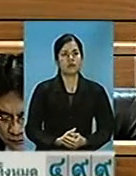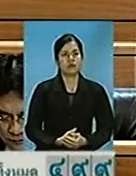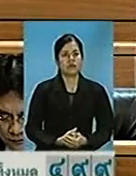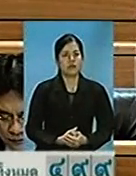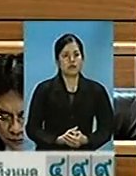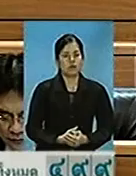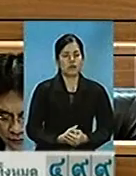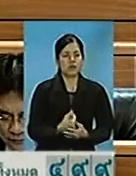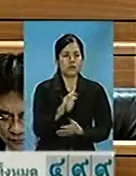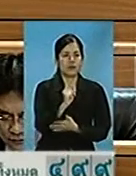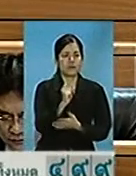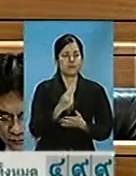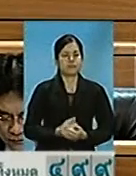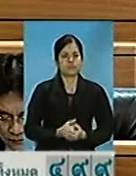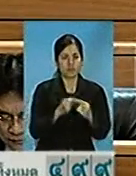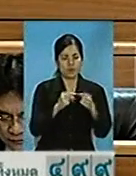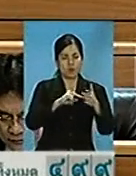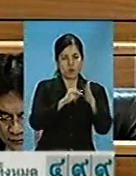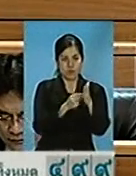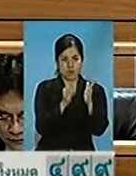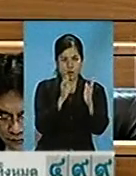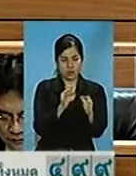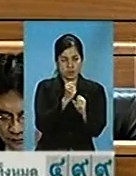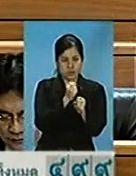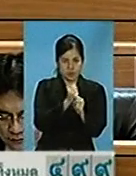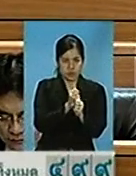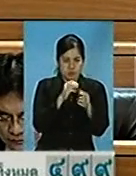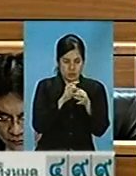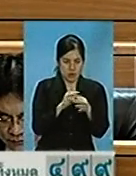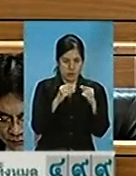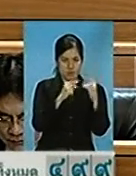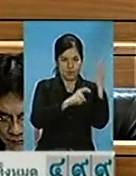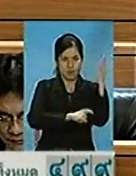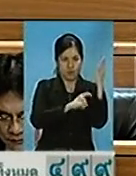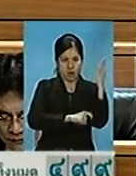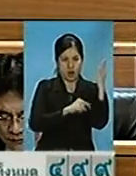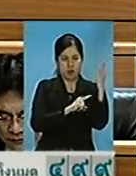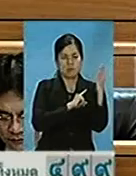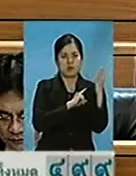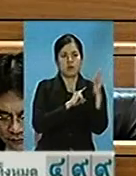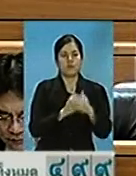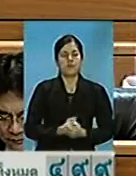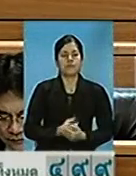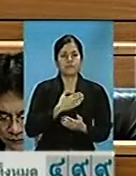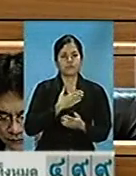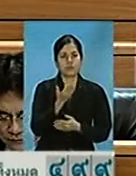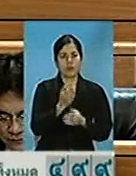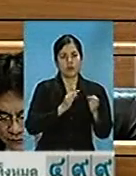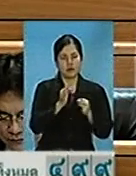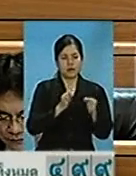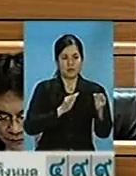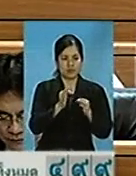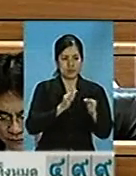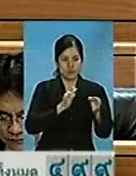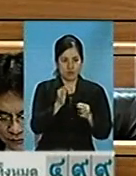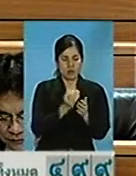หมายความว่าผู้ทำธุรกิจที่เกี่ยวข้องกับยางพาราขออนุญาตท่านประธานครับให้กรรมธิการได้ชี้แจงว่า